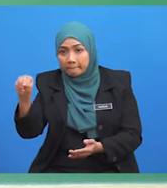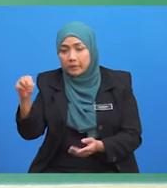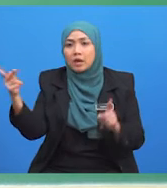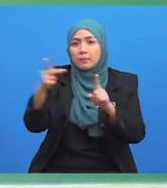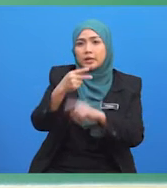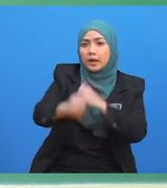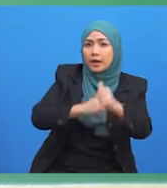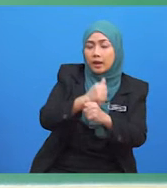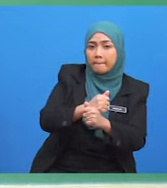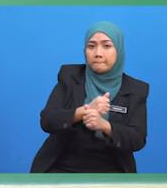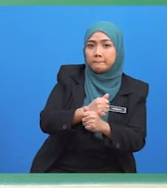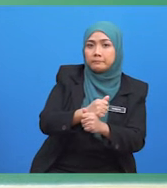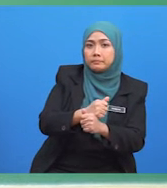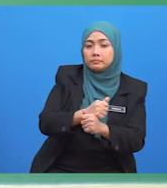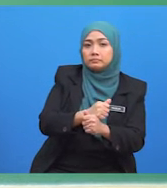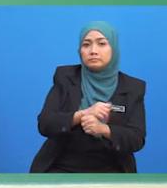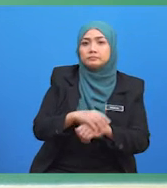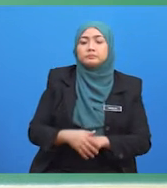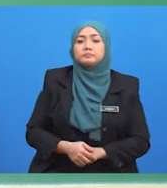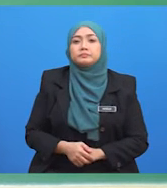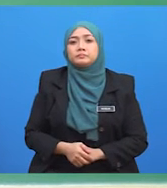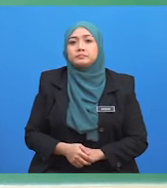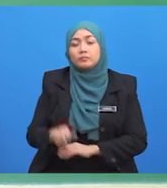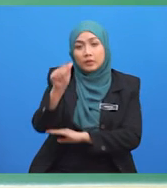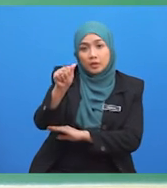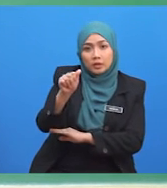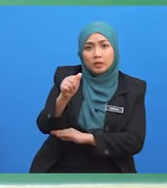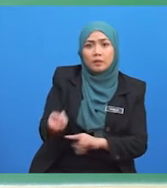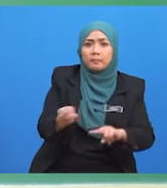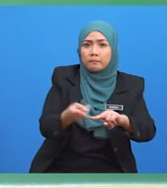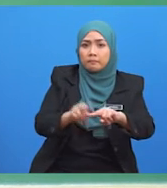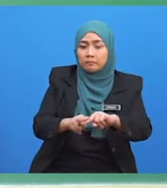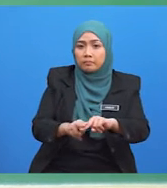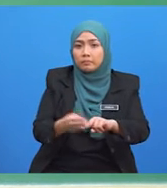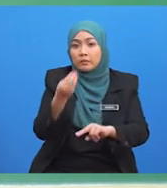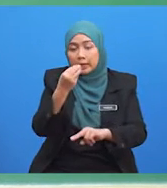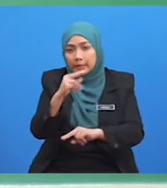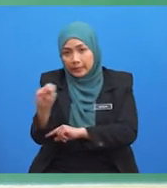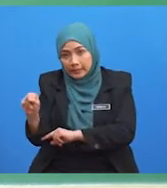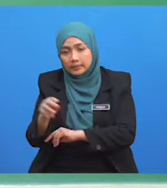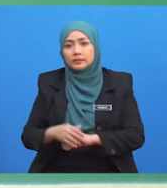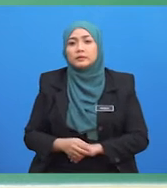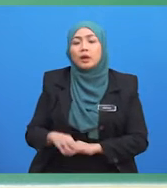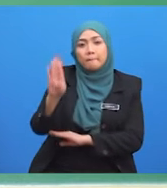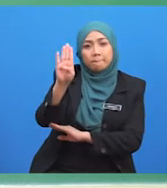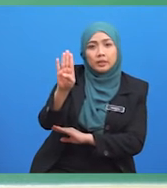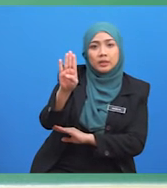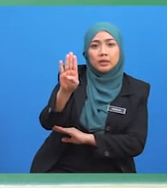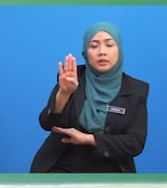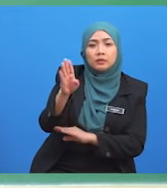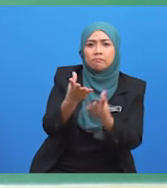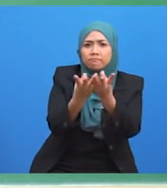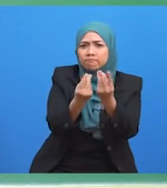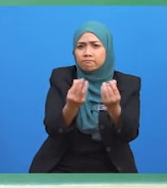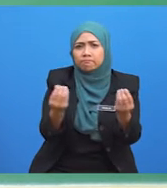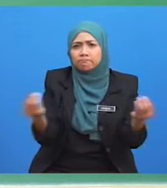Pilihan jawapannya adalah A. Penambahan bekalan makanan, B. Kepupusan